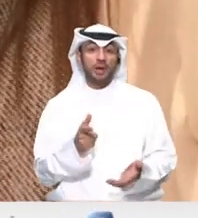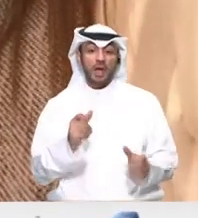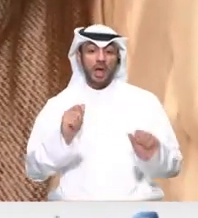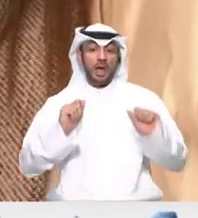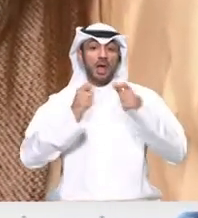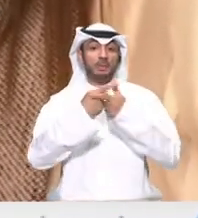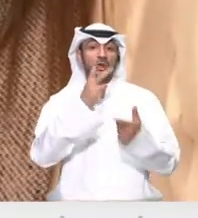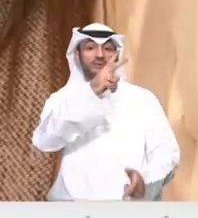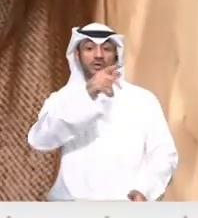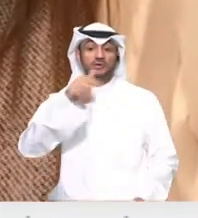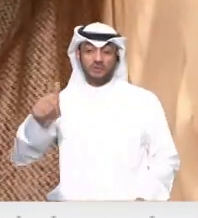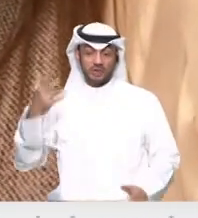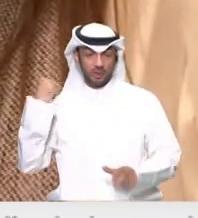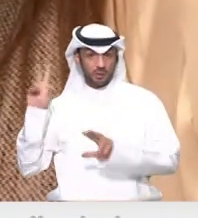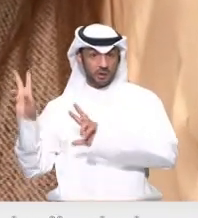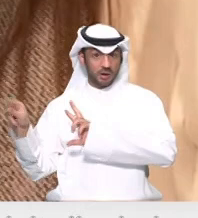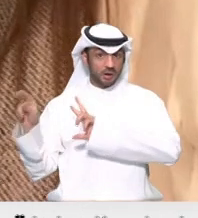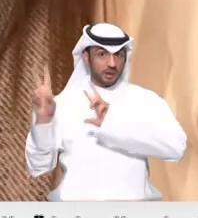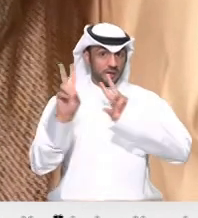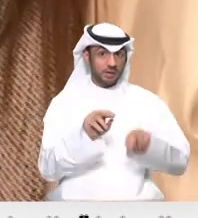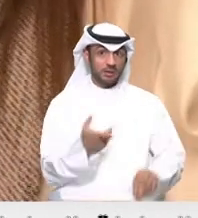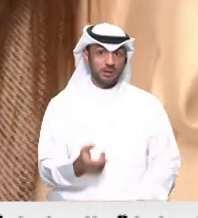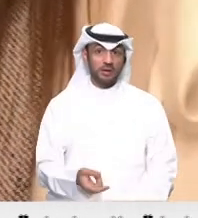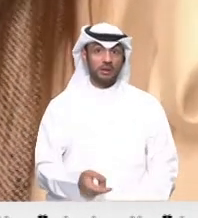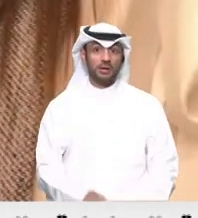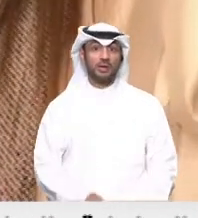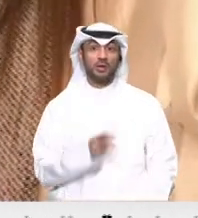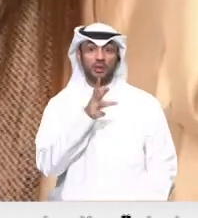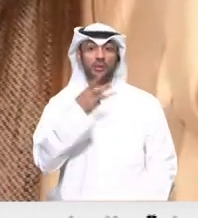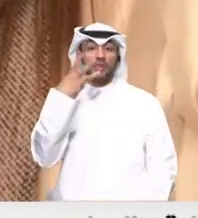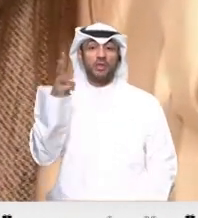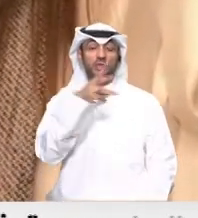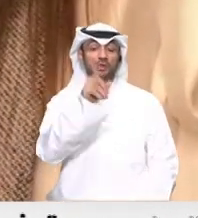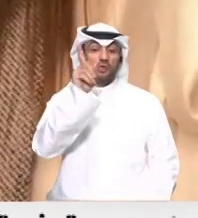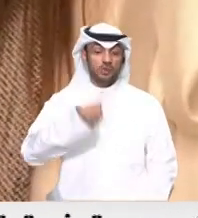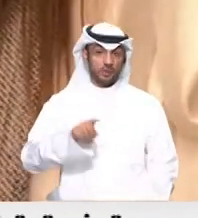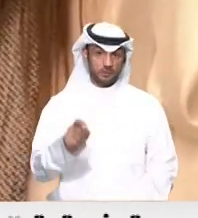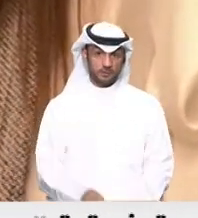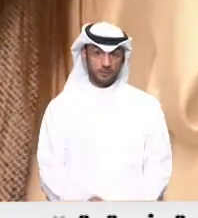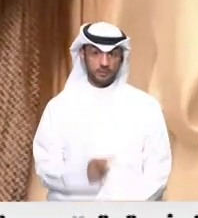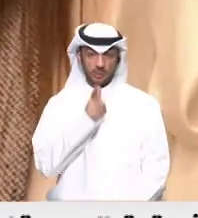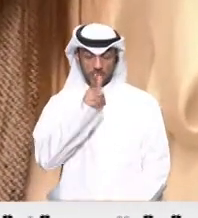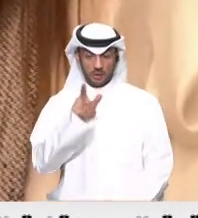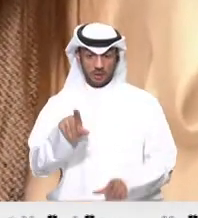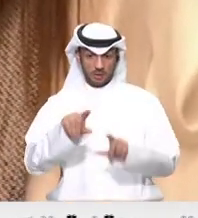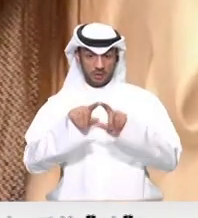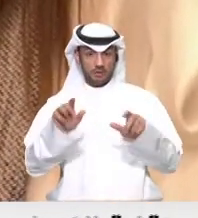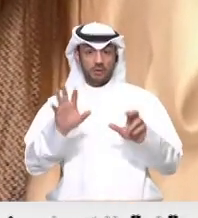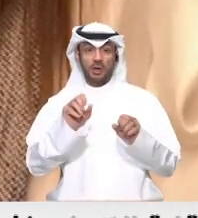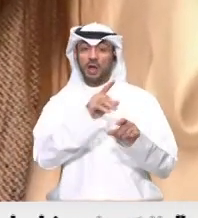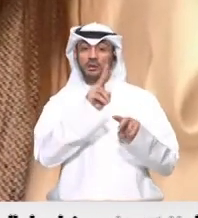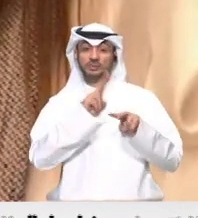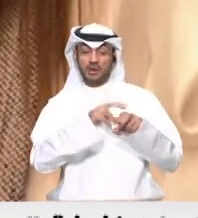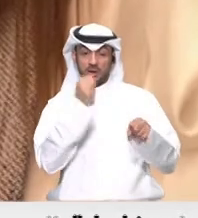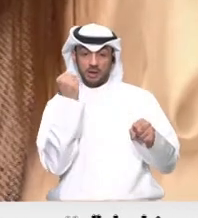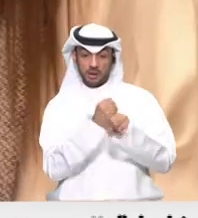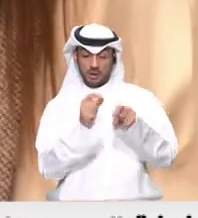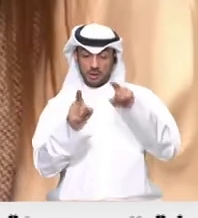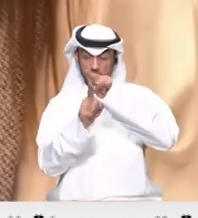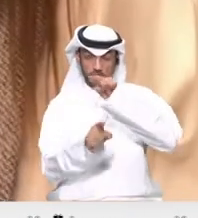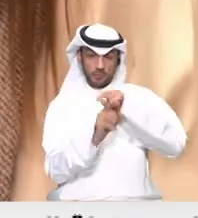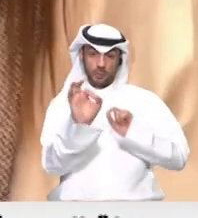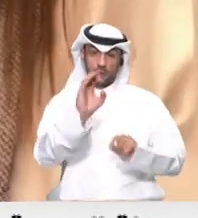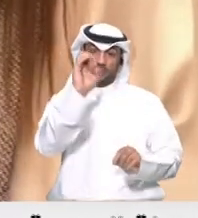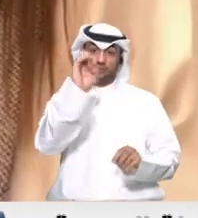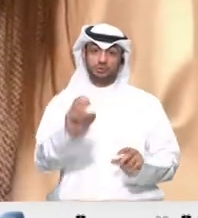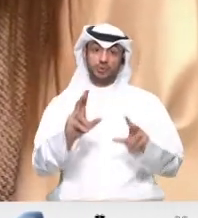امتدت حوالي 33 يوما. هذا فيما يخص الاستهداف على الجنوب